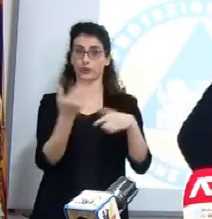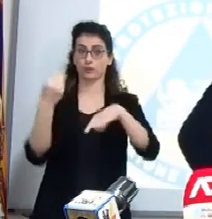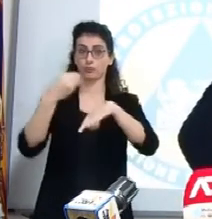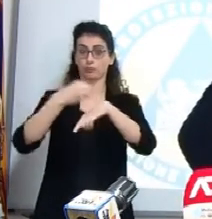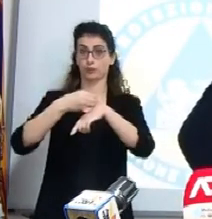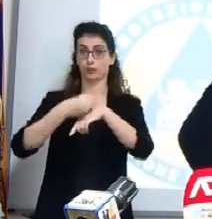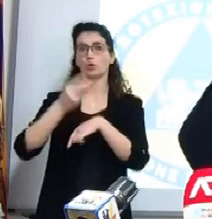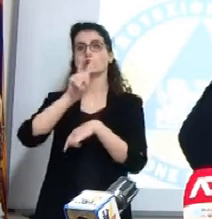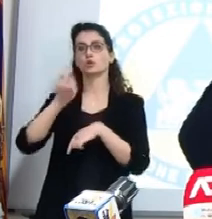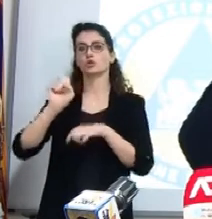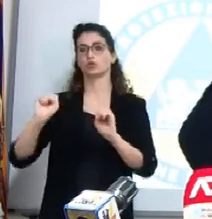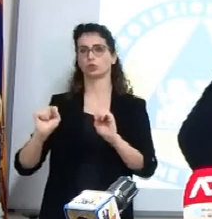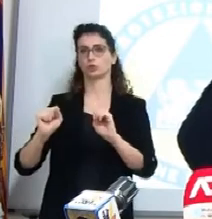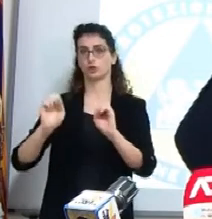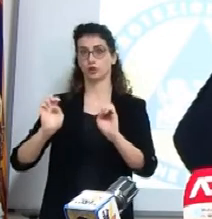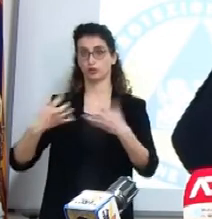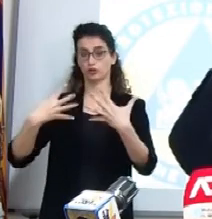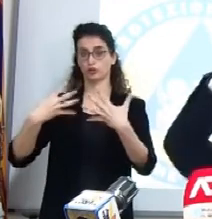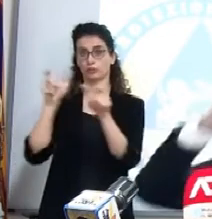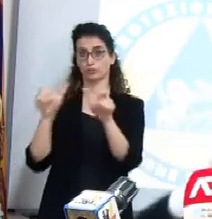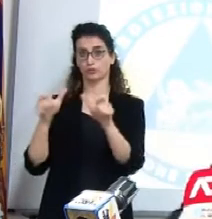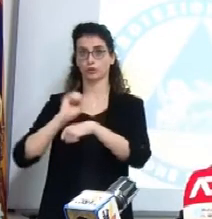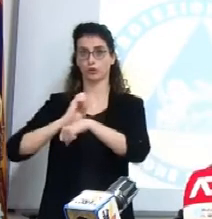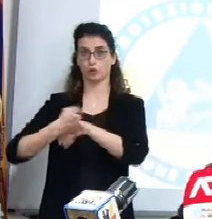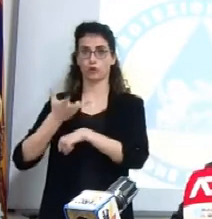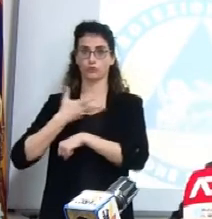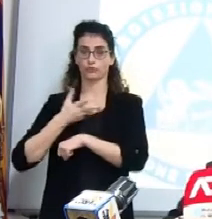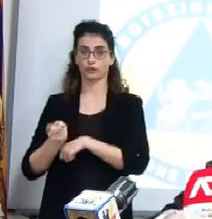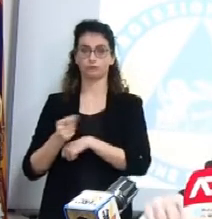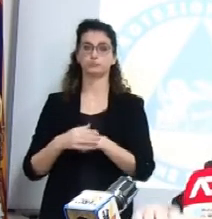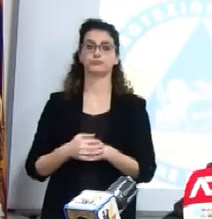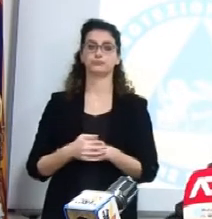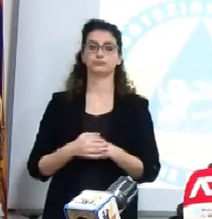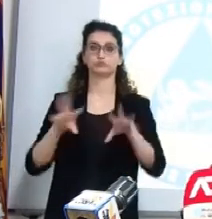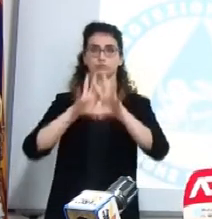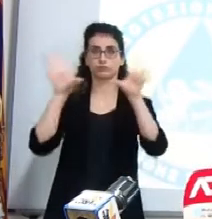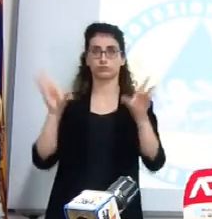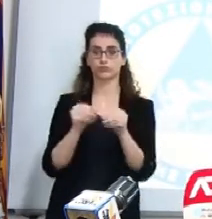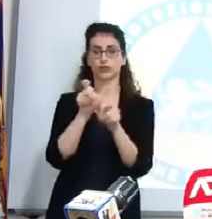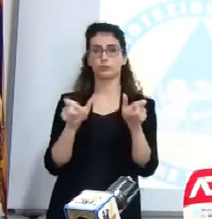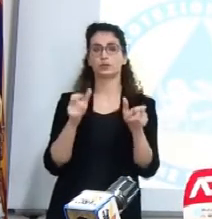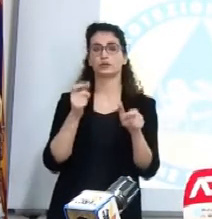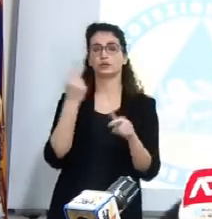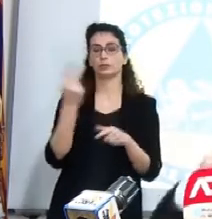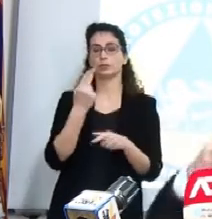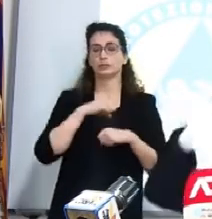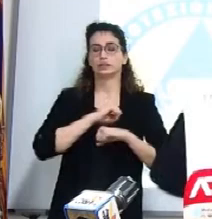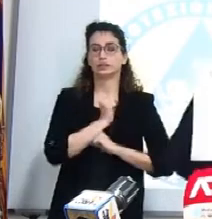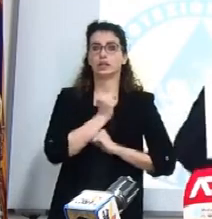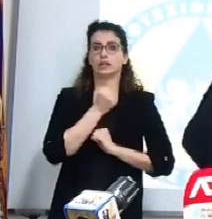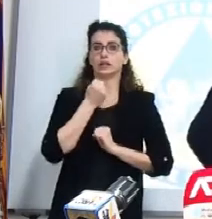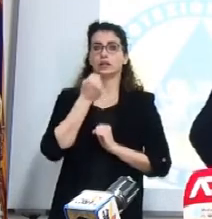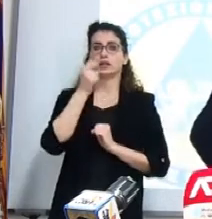il centro di protezione civile si è parlato dei risultati di quelle che sono le prime cure con il nuovo sistema dei